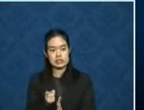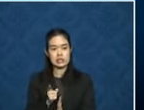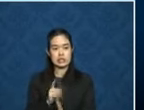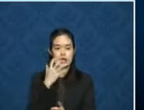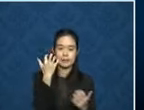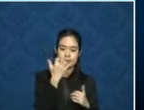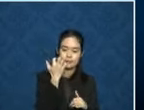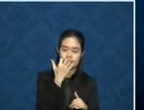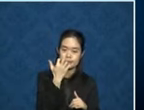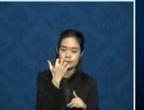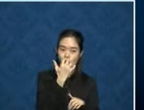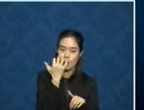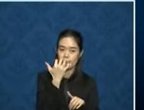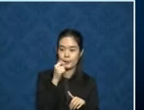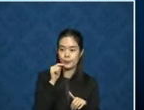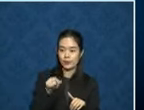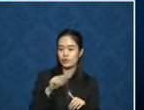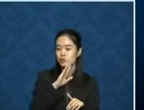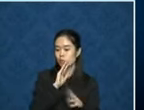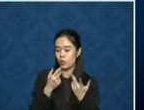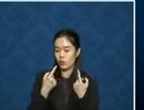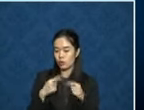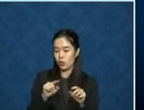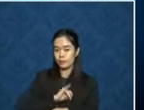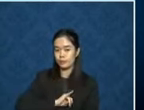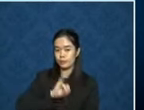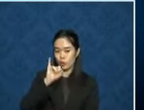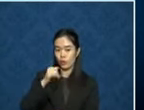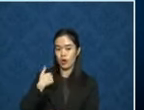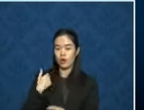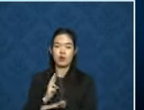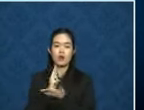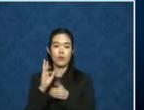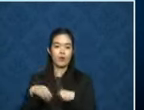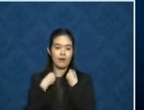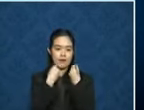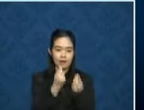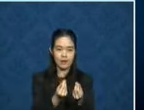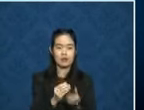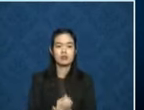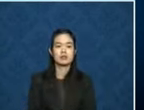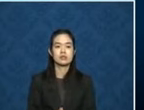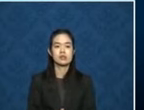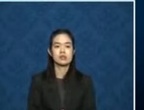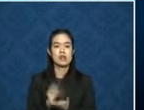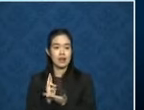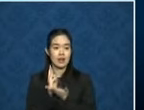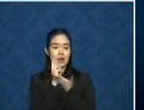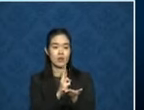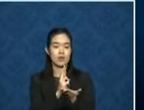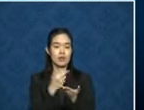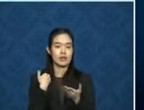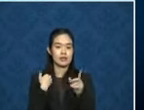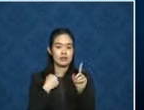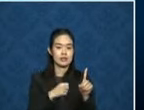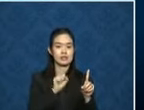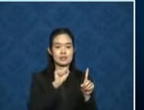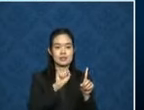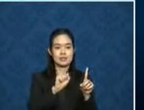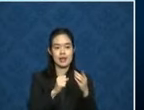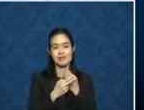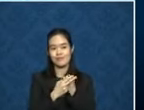ครับโดยรางวัลโลบเนอร์นั้นให้เงินรางวัลหลักพันเหรียญครับกับปัญญาประดิษฐ์ที่ดูคล้ายมนุษย์มากที่สุดแล้วก็ให้รางวัลถึง 100,000 เหรียญครับสำหรับปัญญ